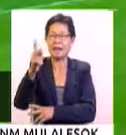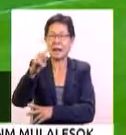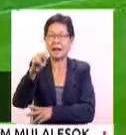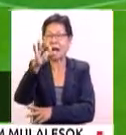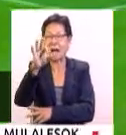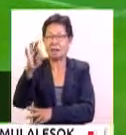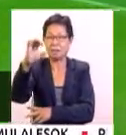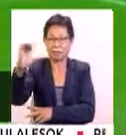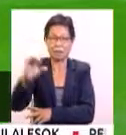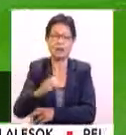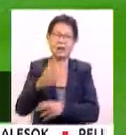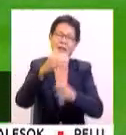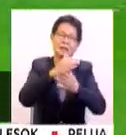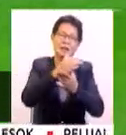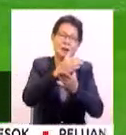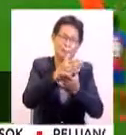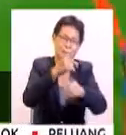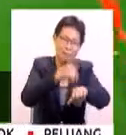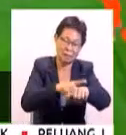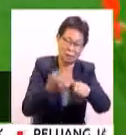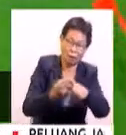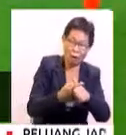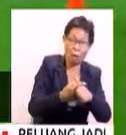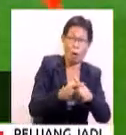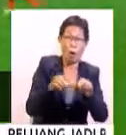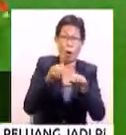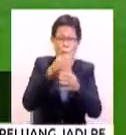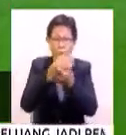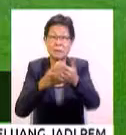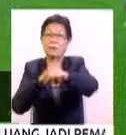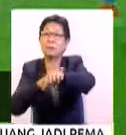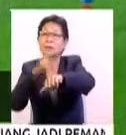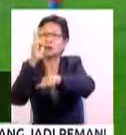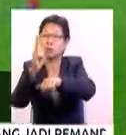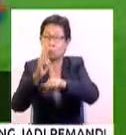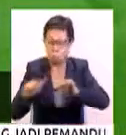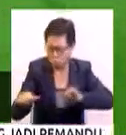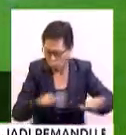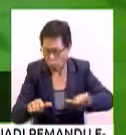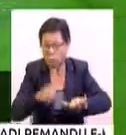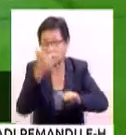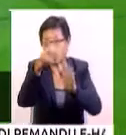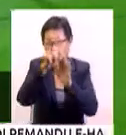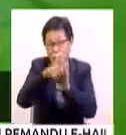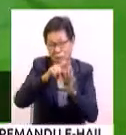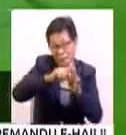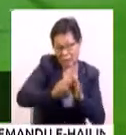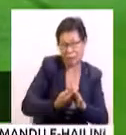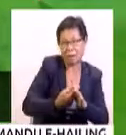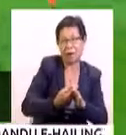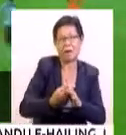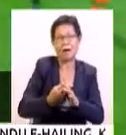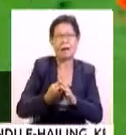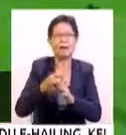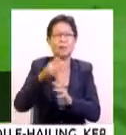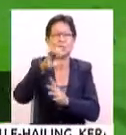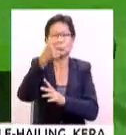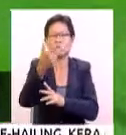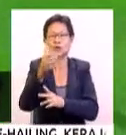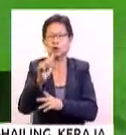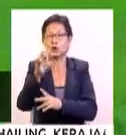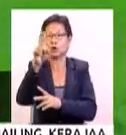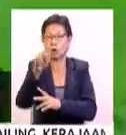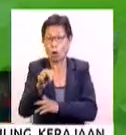tamat babak pertama. Perlawanan semakin rancak di babak kedua dan hanya selepas 3 minit bermula, Kipar Sean